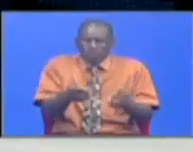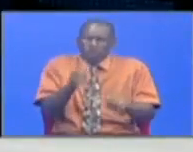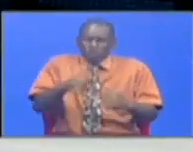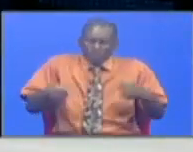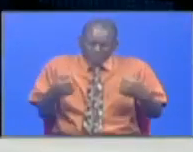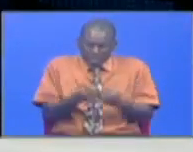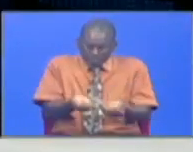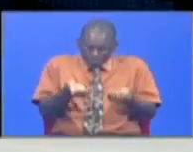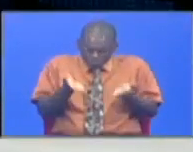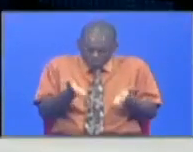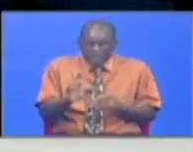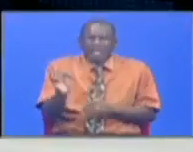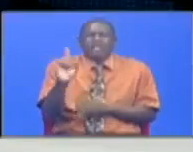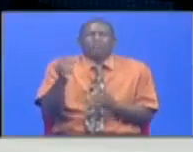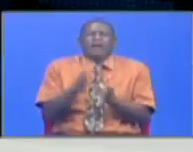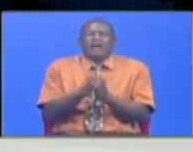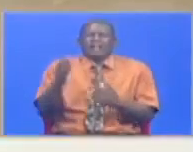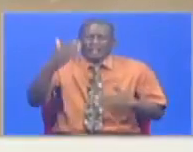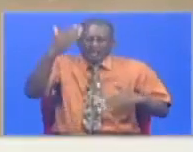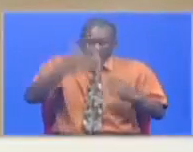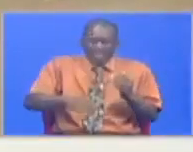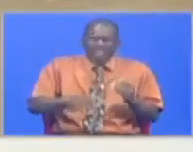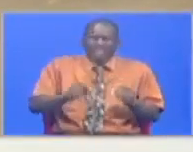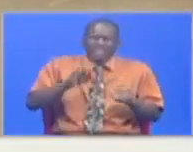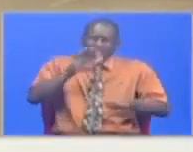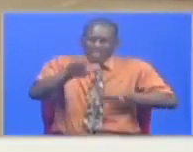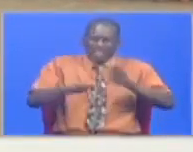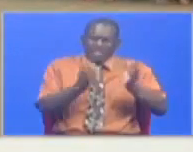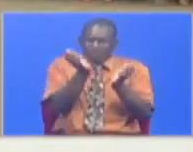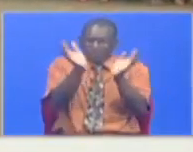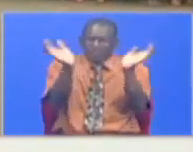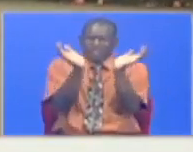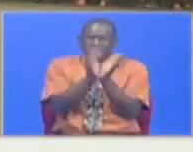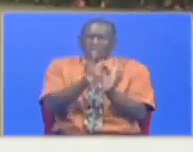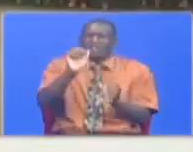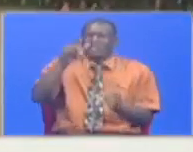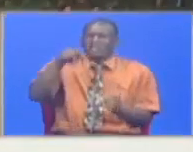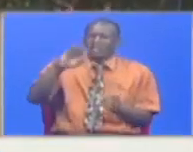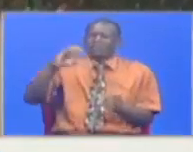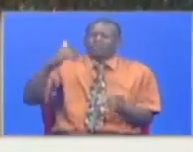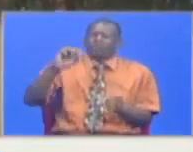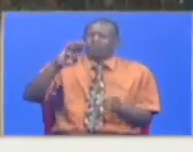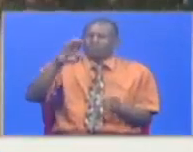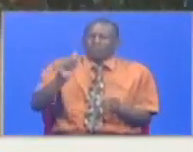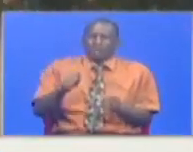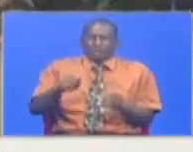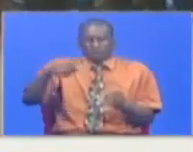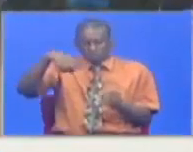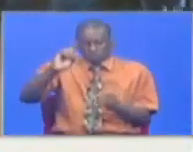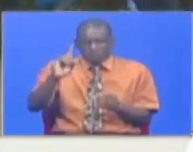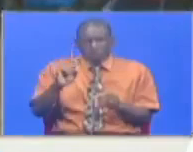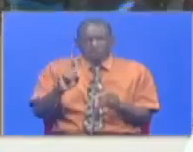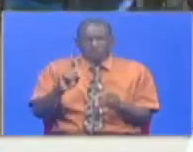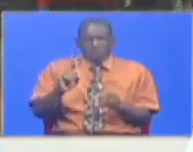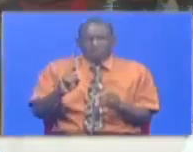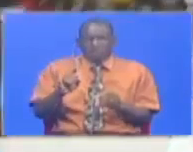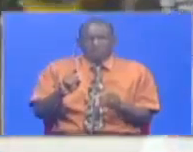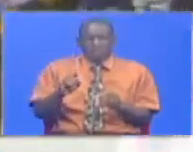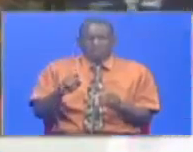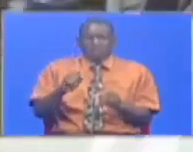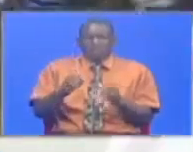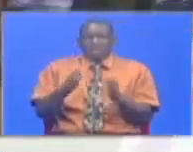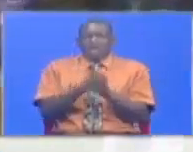na kukamilika uwanjani Nyayo. Kipchumba alishinda kilomita 21 kwa muda wa saa 1 dakika 1 na sekunde 52.